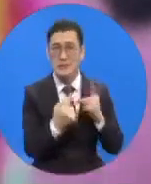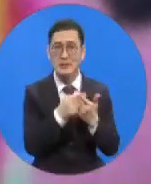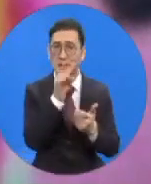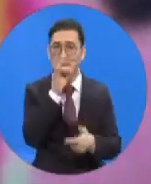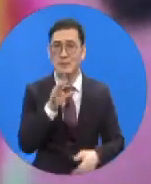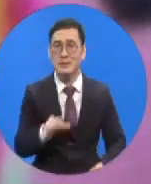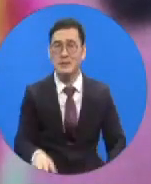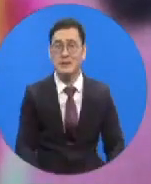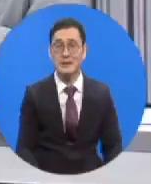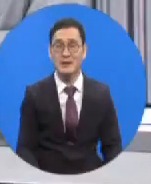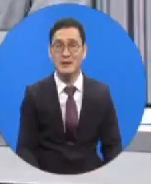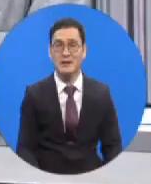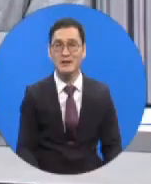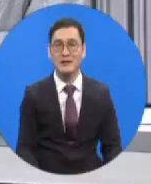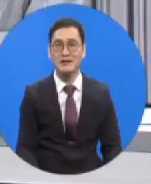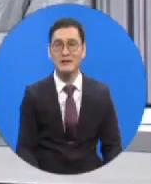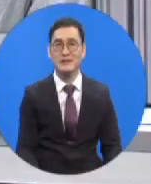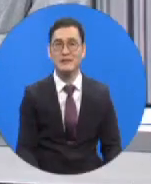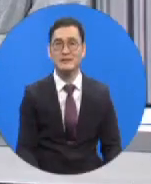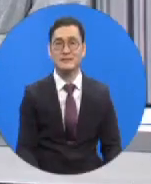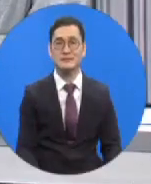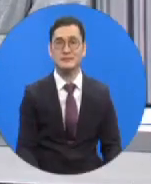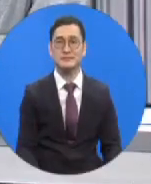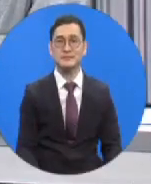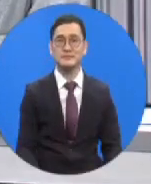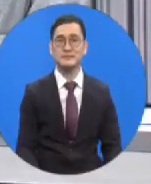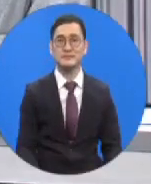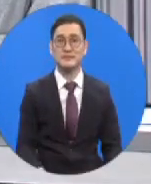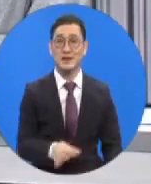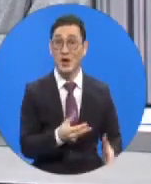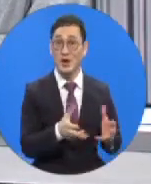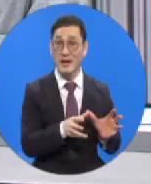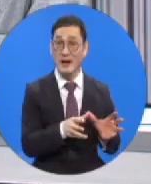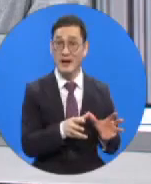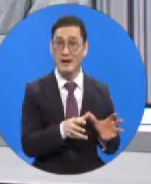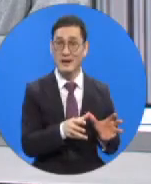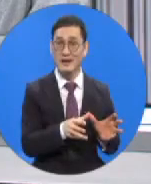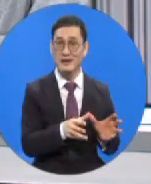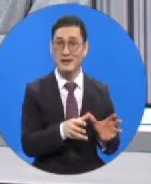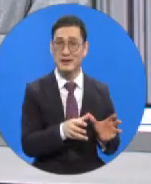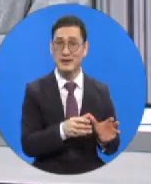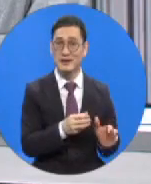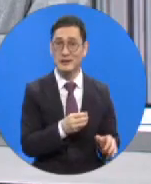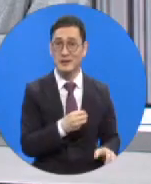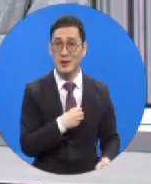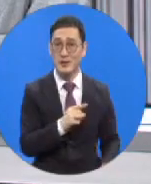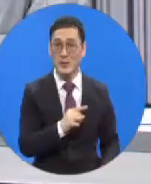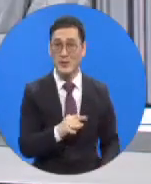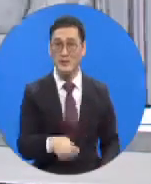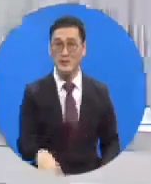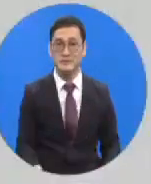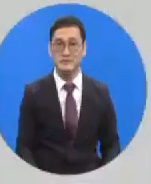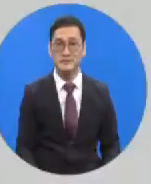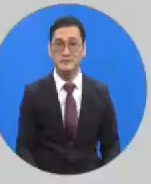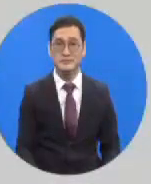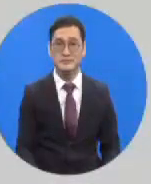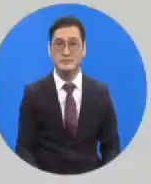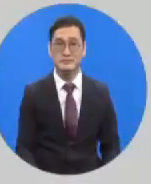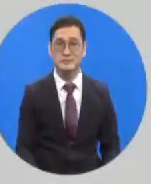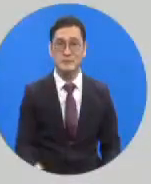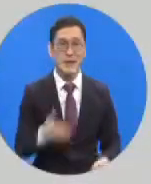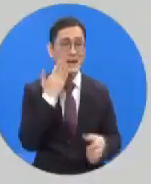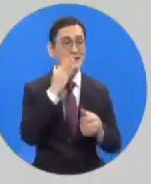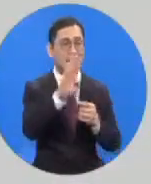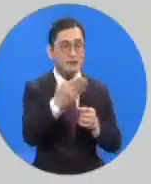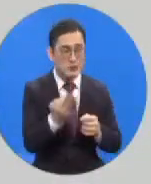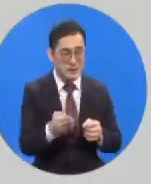그러니까 방금 뭐 얘기하셨지만 이제 한 여당 의원은 이렇게 얘기해요. 김남국 의원은 이 나뭇잎을 밟고 미끄러질